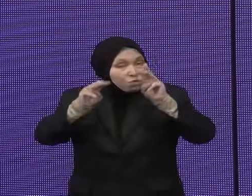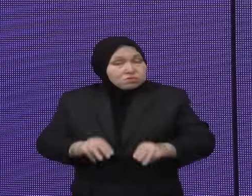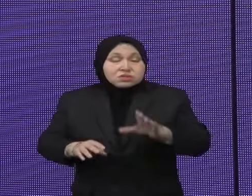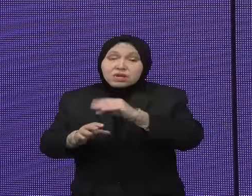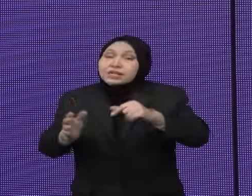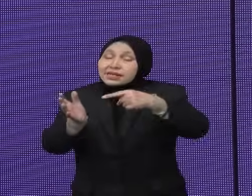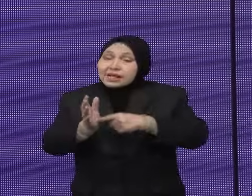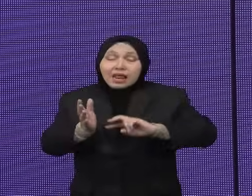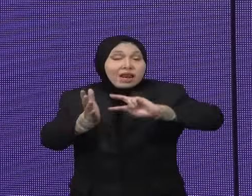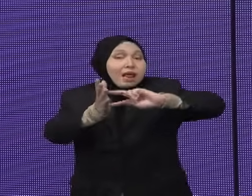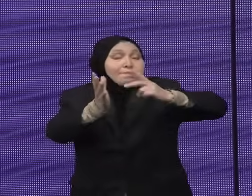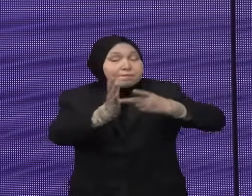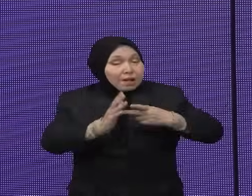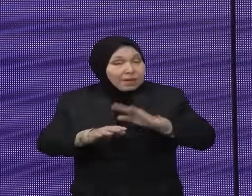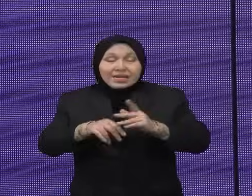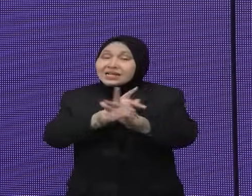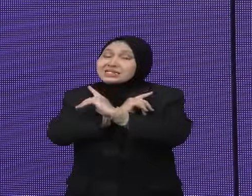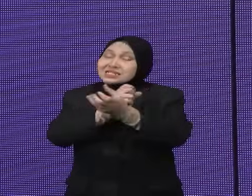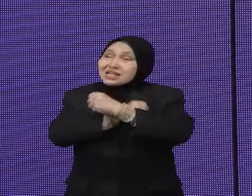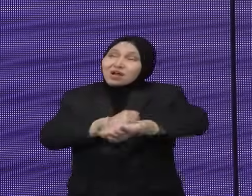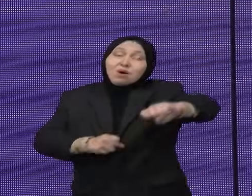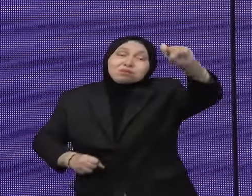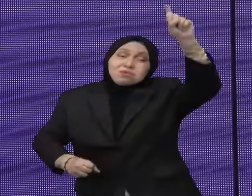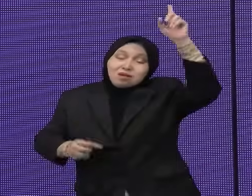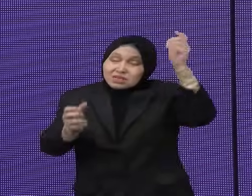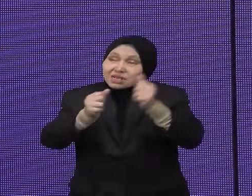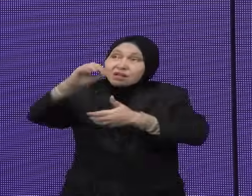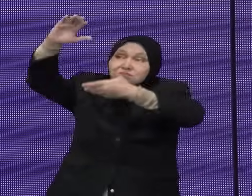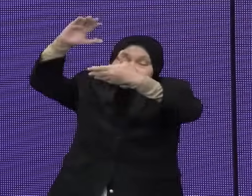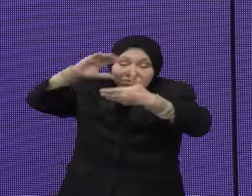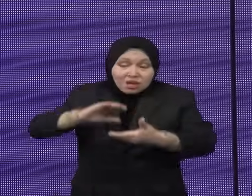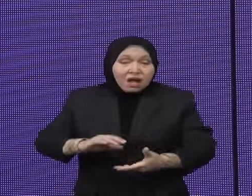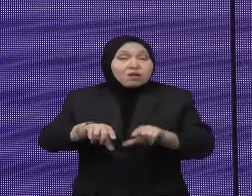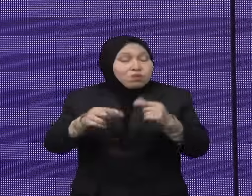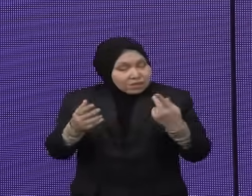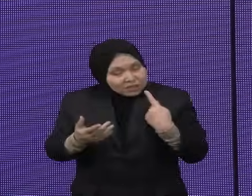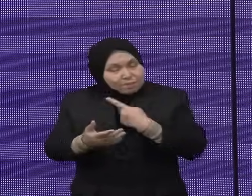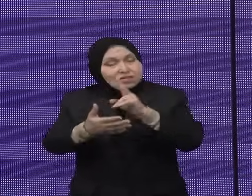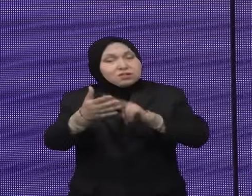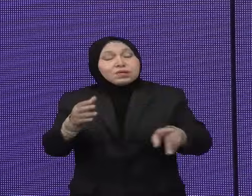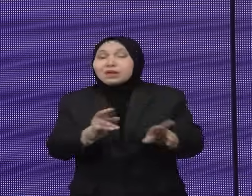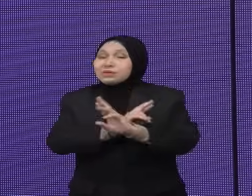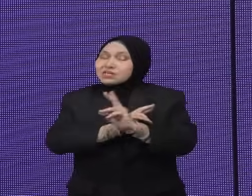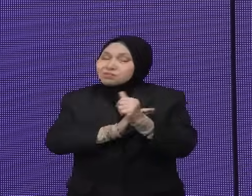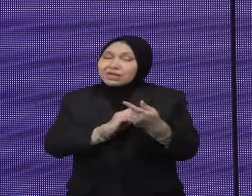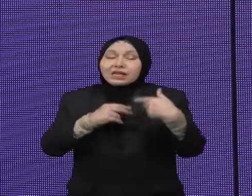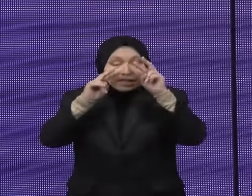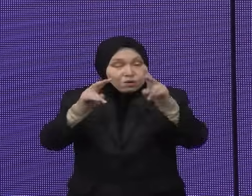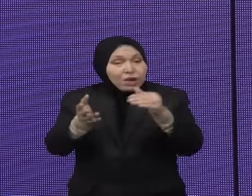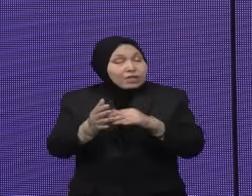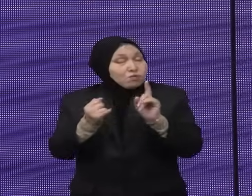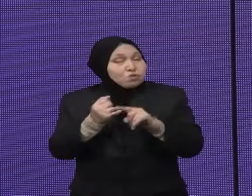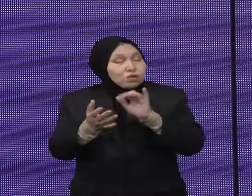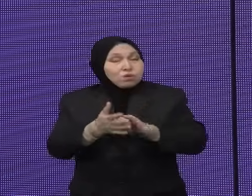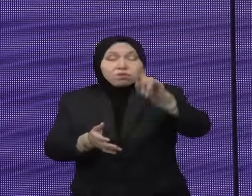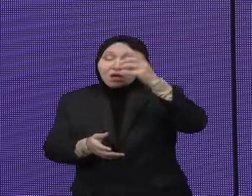inilah lambang kepada kasih sayang Allah dengan turunnya Al-Quran yang kita baca pada hari ini. Kita berhenti sebentar. Selepas ini kita melihat lagi di hujung itu